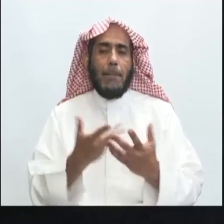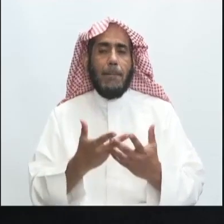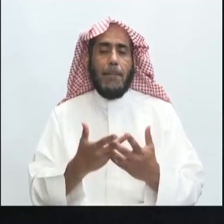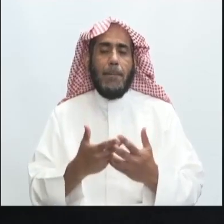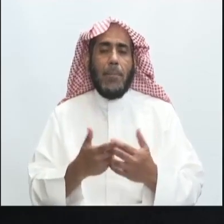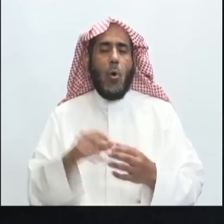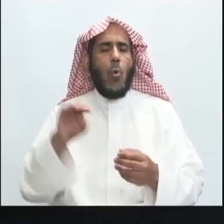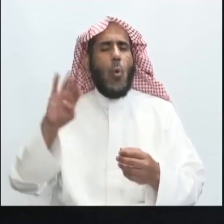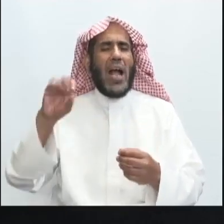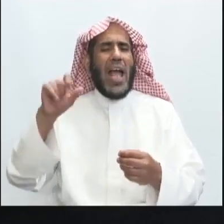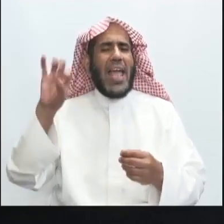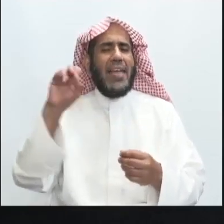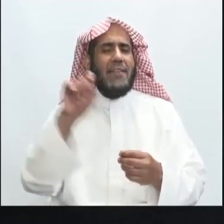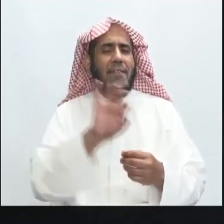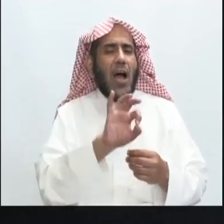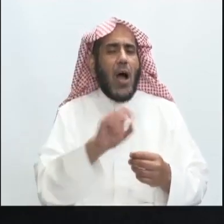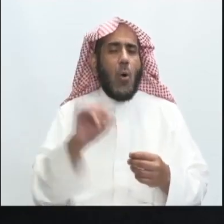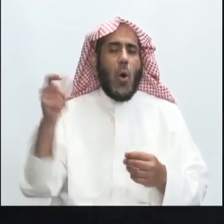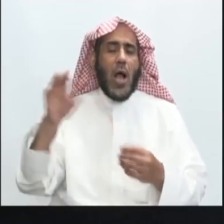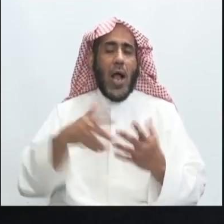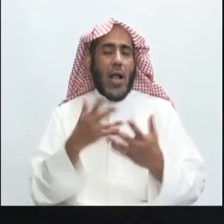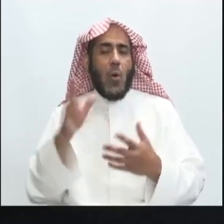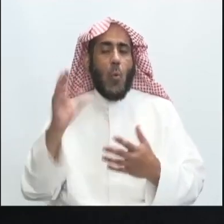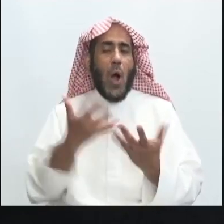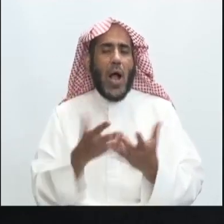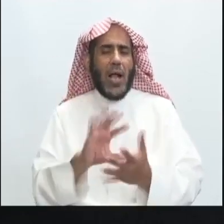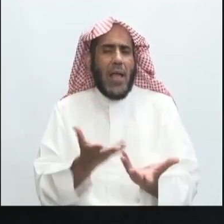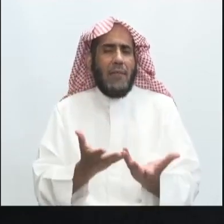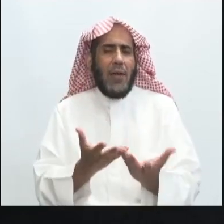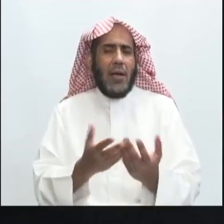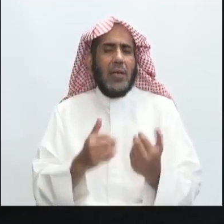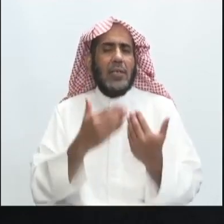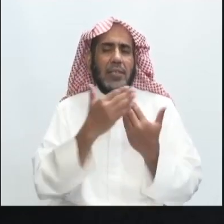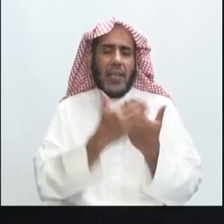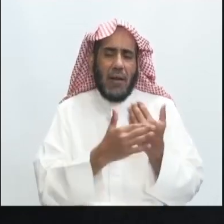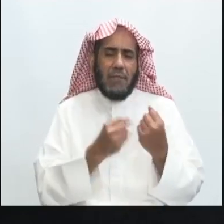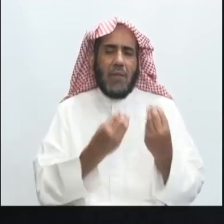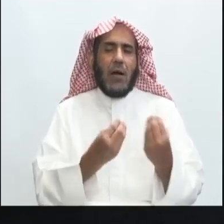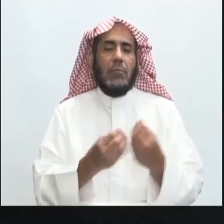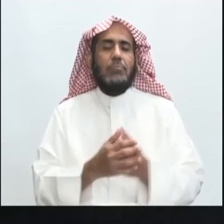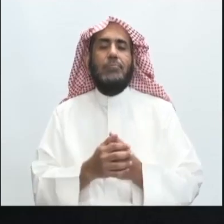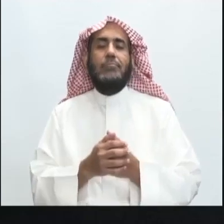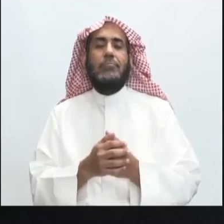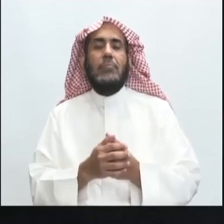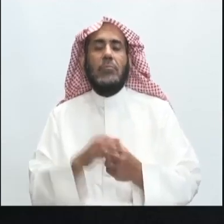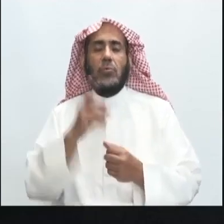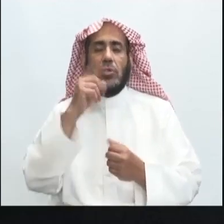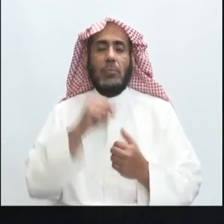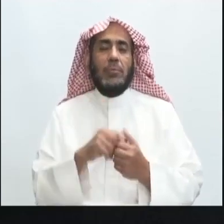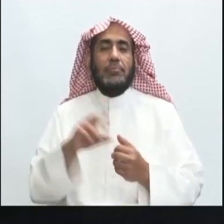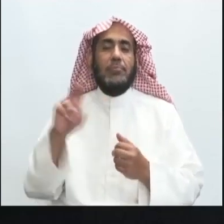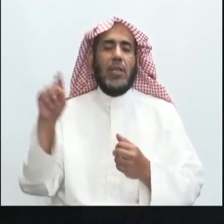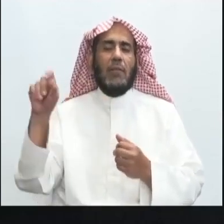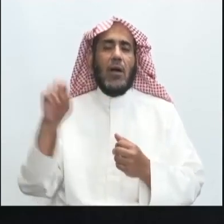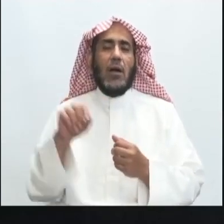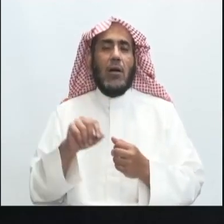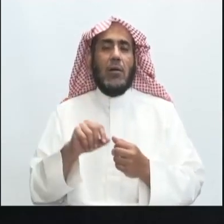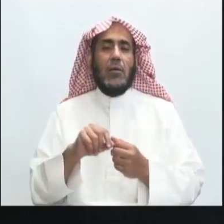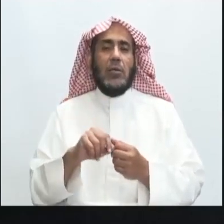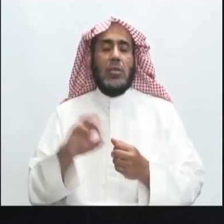لاحظ هنا وكيف يتم باسك فيؤلمك المصاب وترفق ايها المولى جميل احسنتم هنا